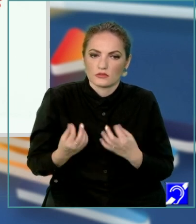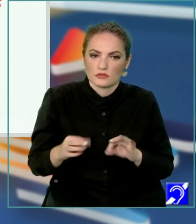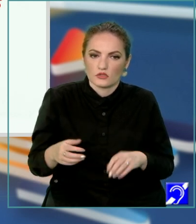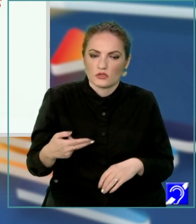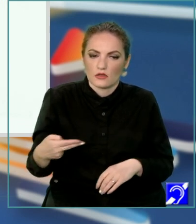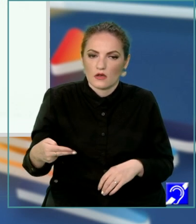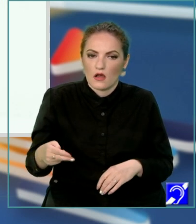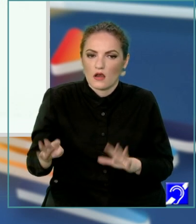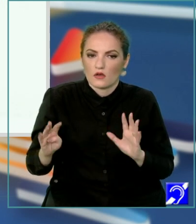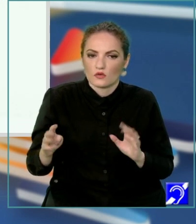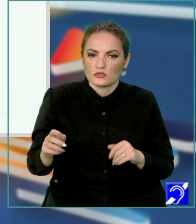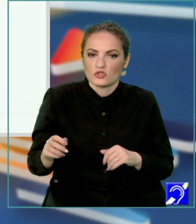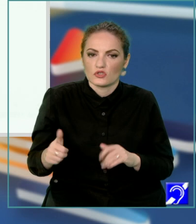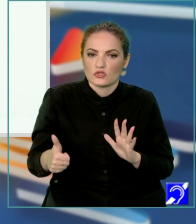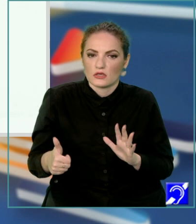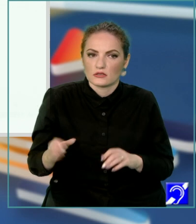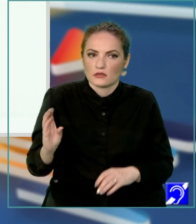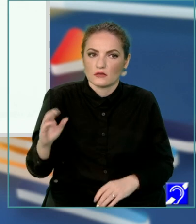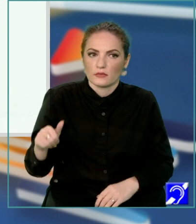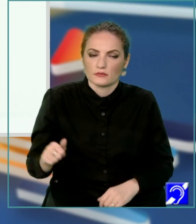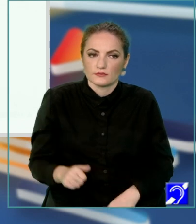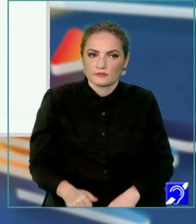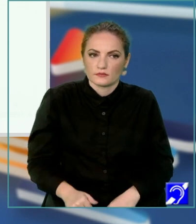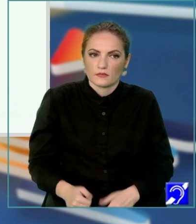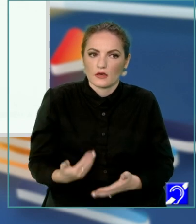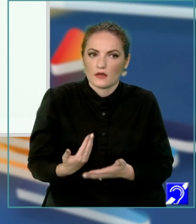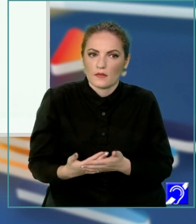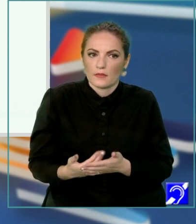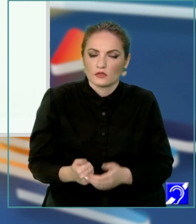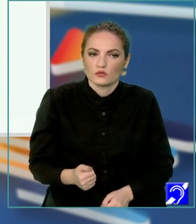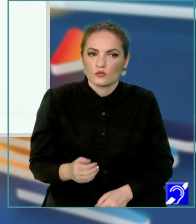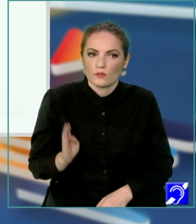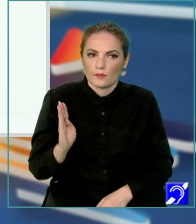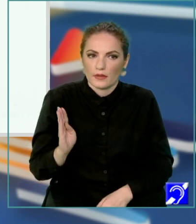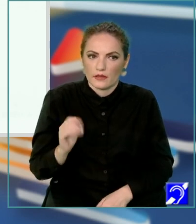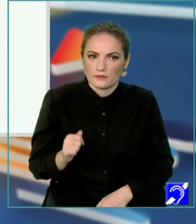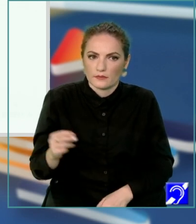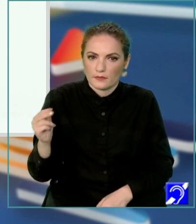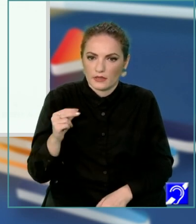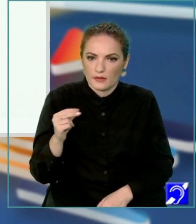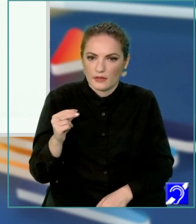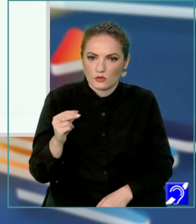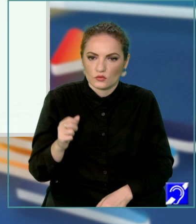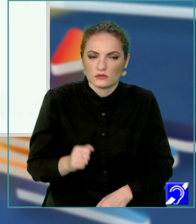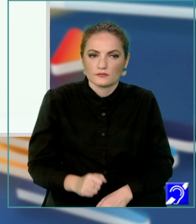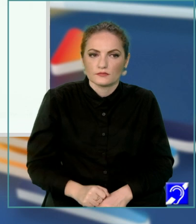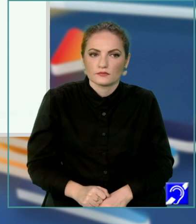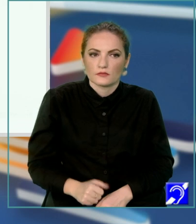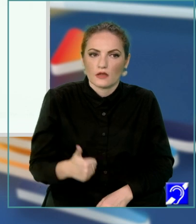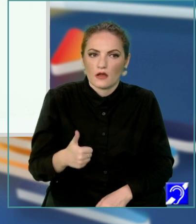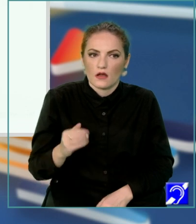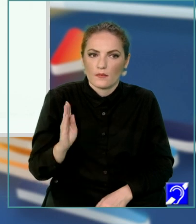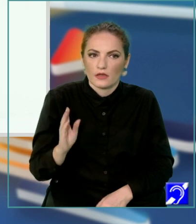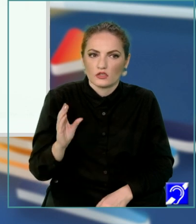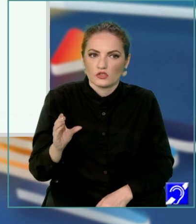96 de cm pentru determinarea perimetrului lui a b c